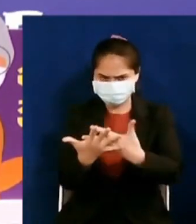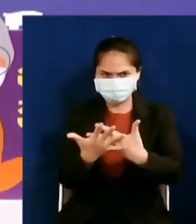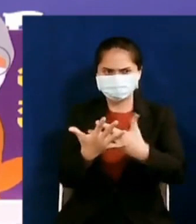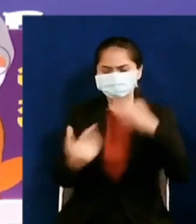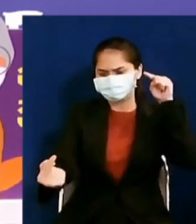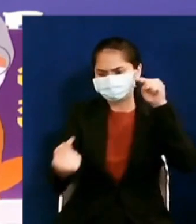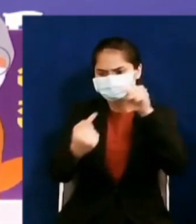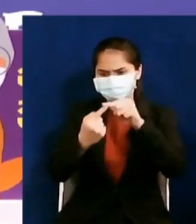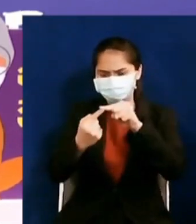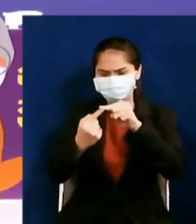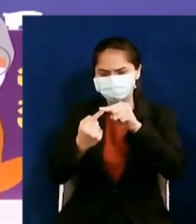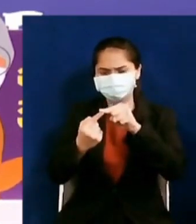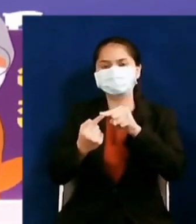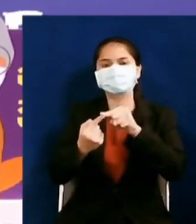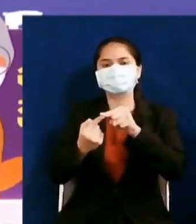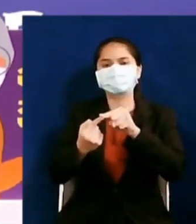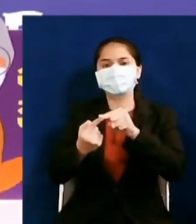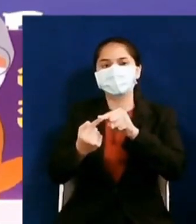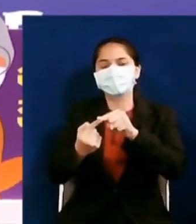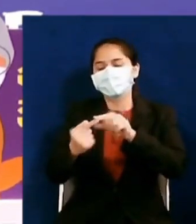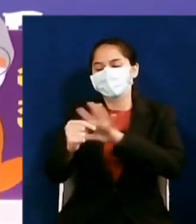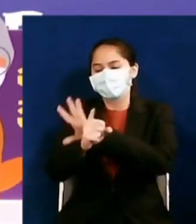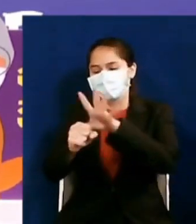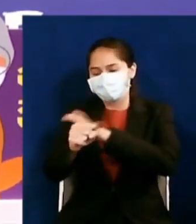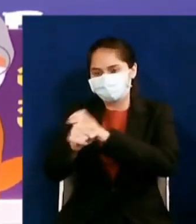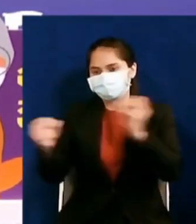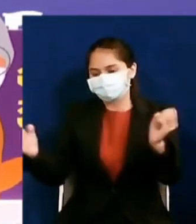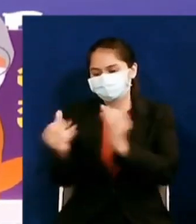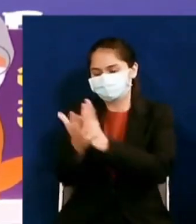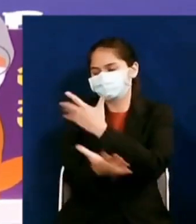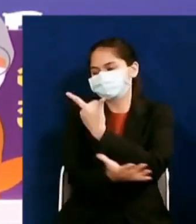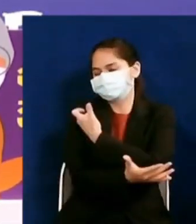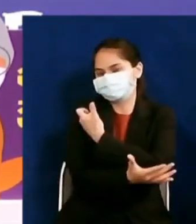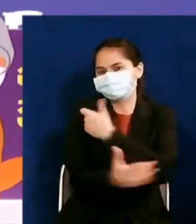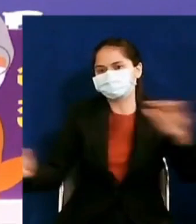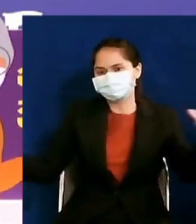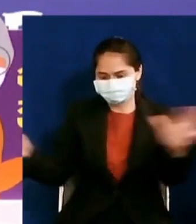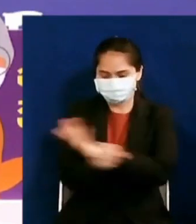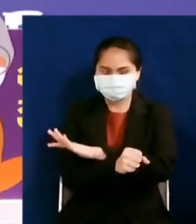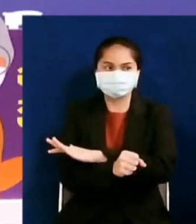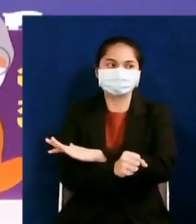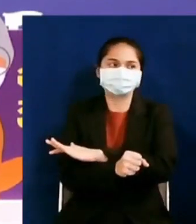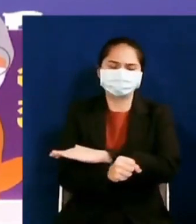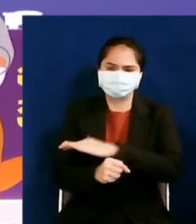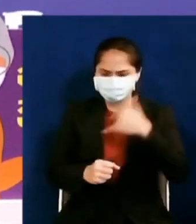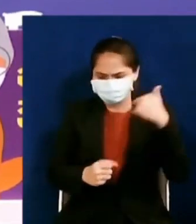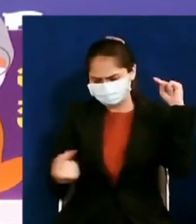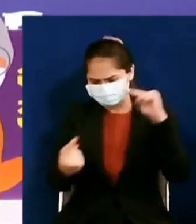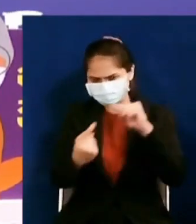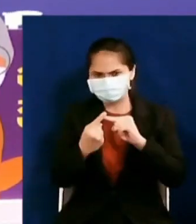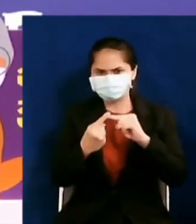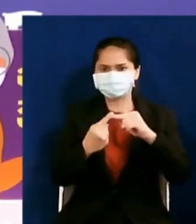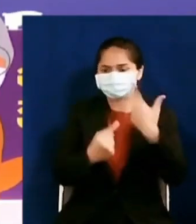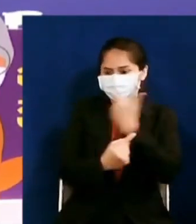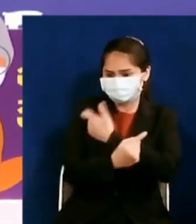คะแต่อย่างไรก็ตามเนี่ย ATK แต่ละยี่ห้อที่ผ่านการประเมินของอย.เนี่ยไม่ได้ดูเชิงรายละเอียดอาจจะต้องไปศึกษาเรื่องพวกนี้ต่